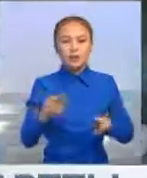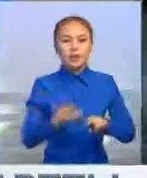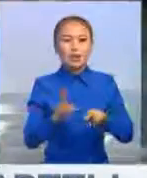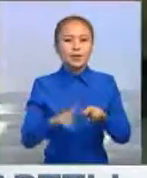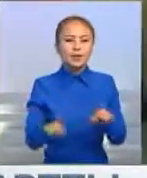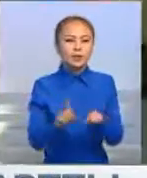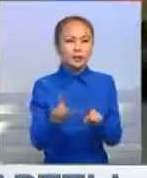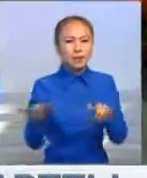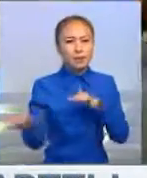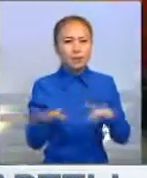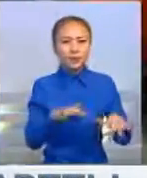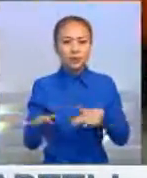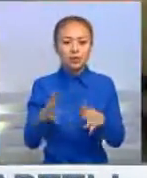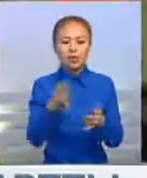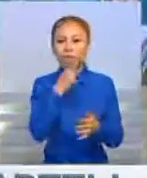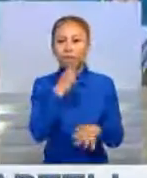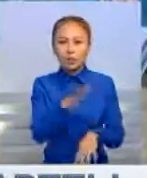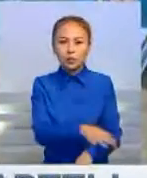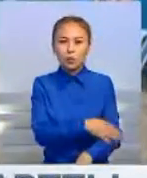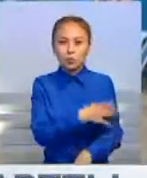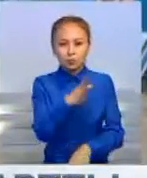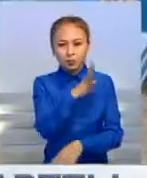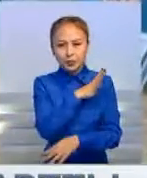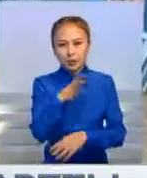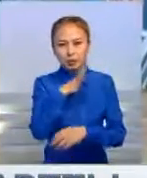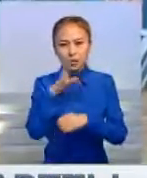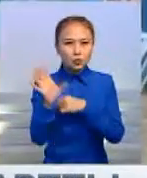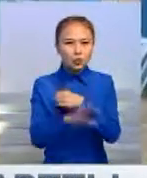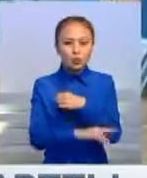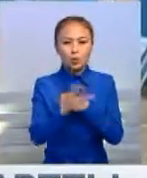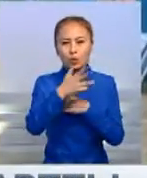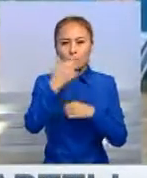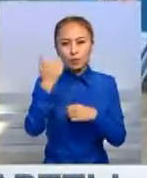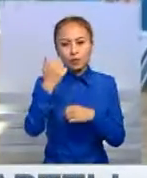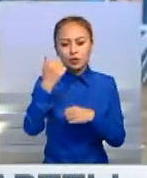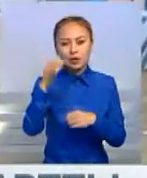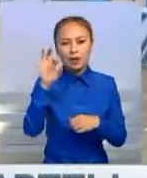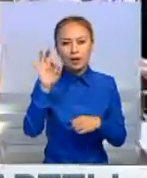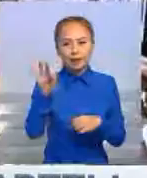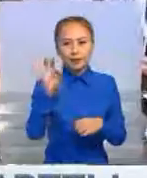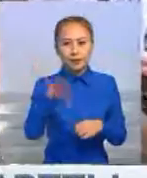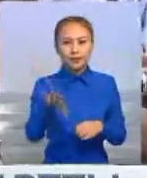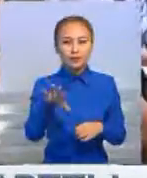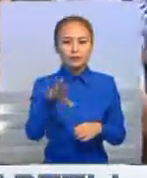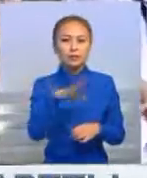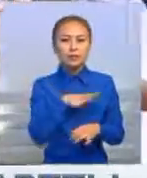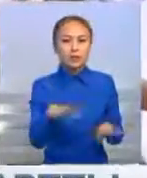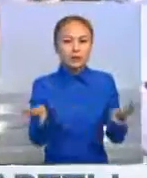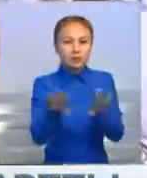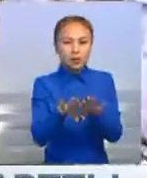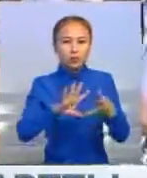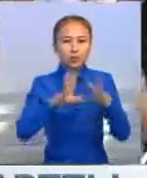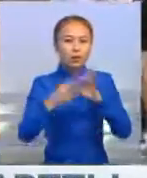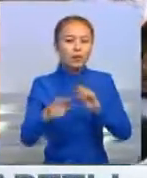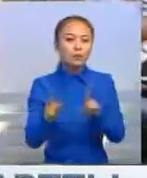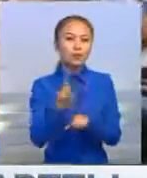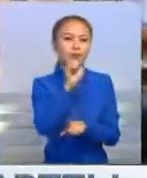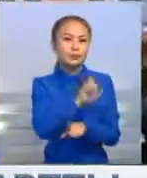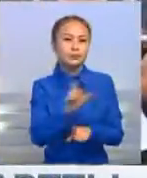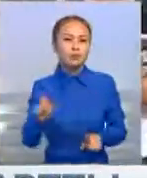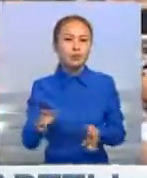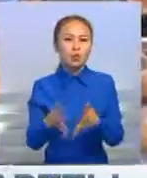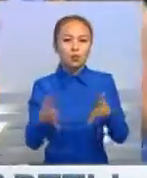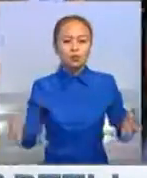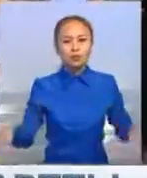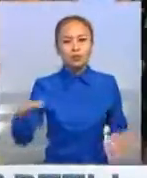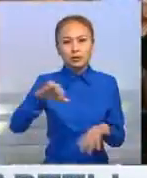билігінің әрекетін талай мәрте сынға алған болатын. Ақыр соңында 31 қазанда даулы лагер жабылды. Жергілікті жұртқа таяудағы елді мекеннен